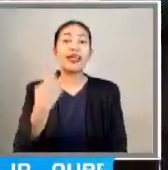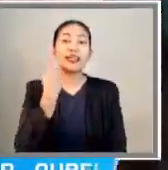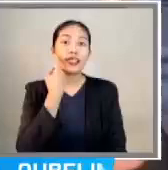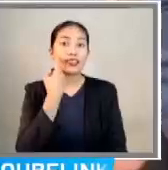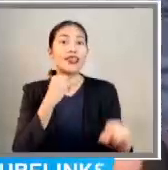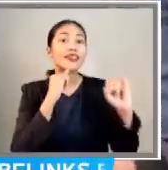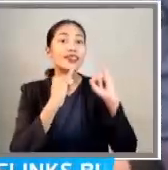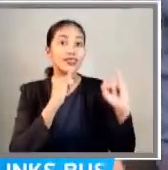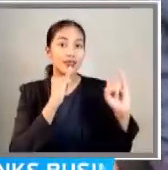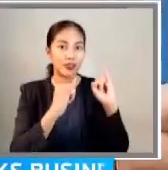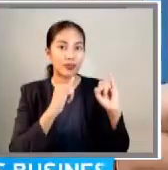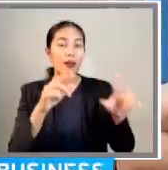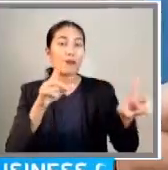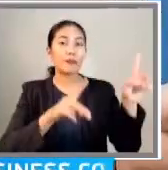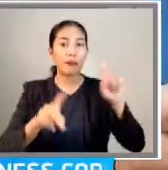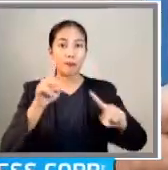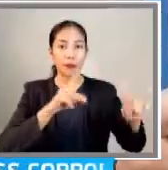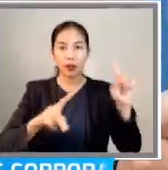del Nazareno.